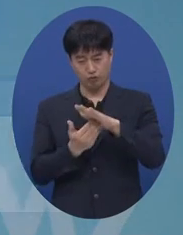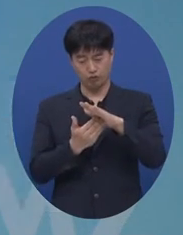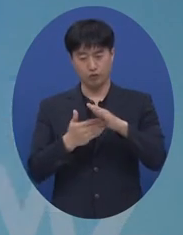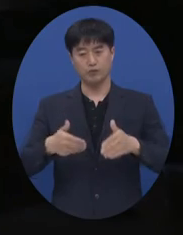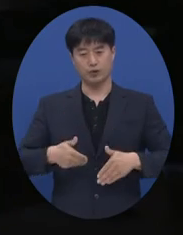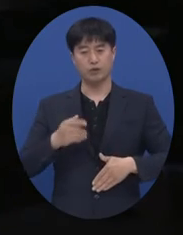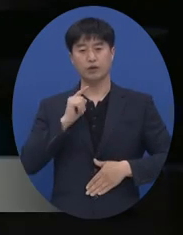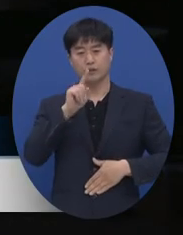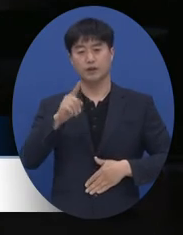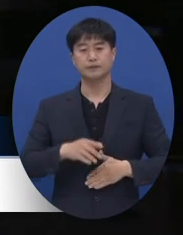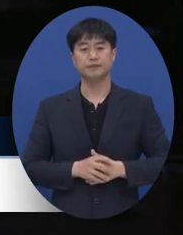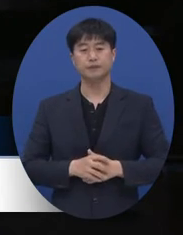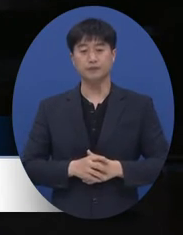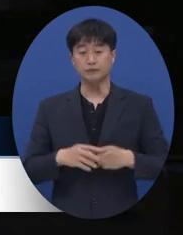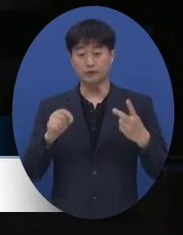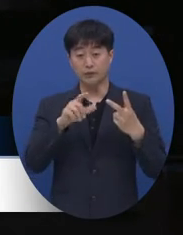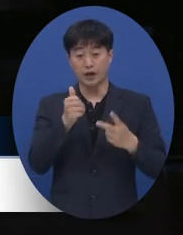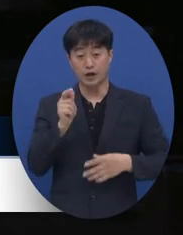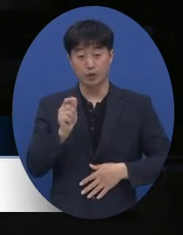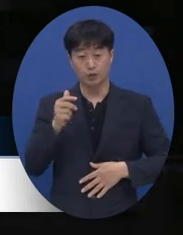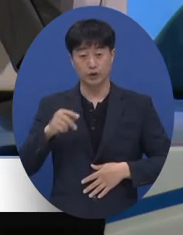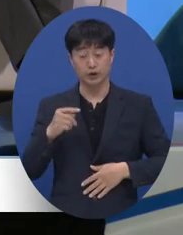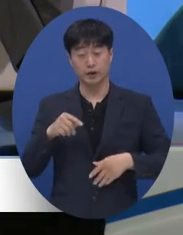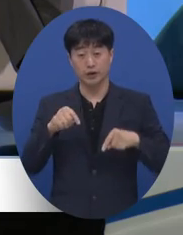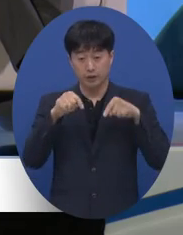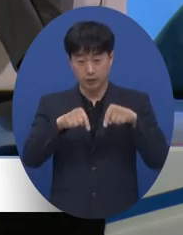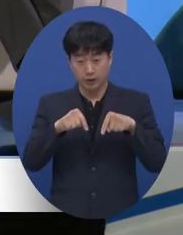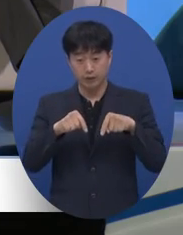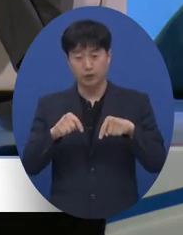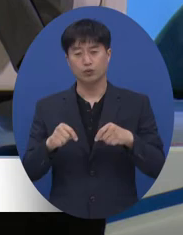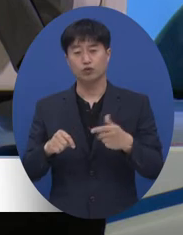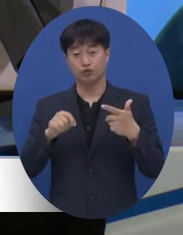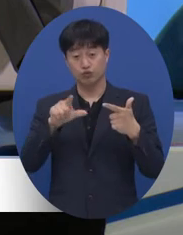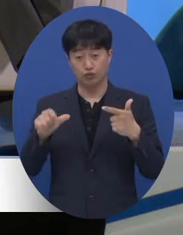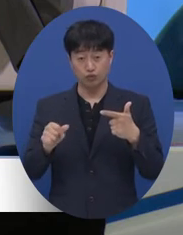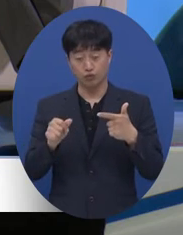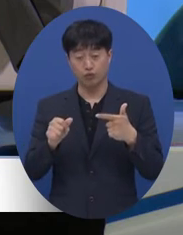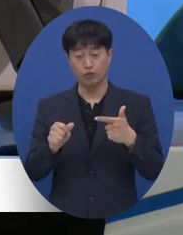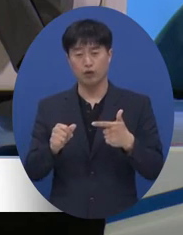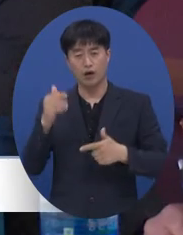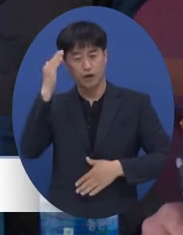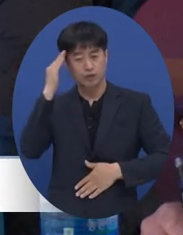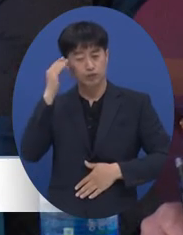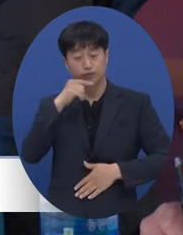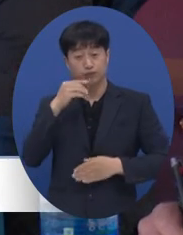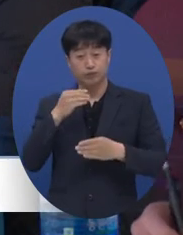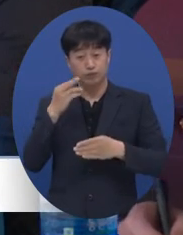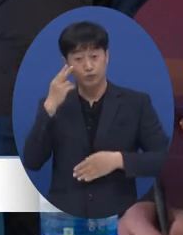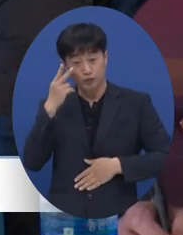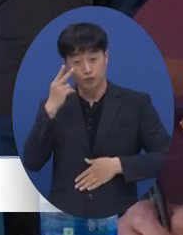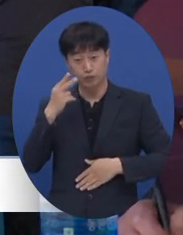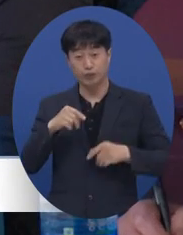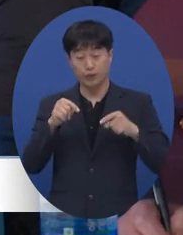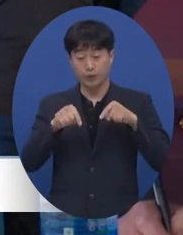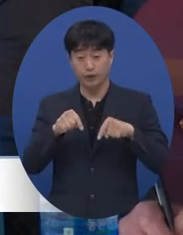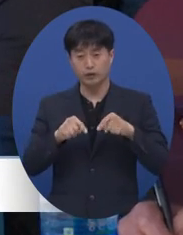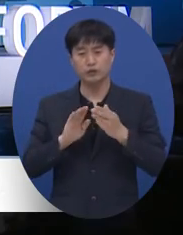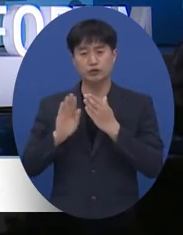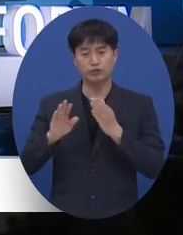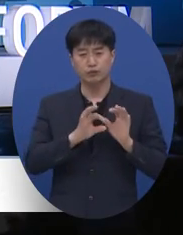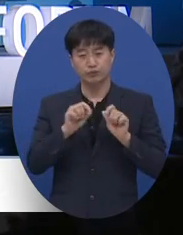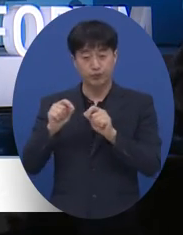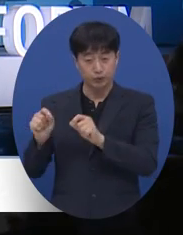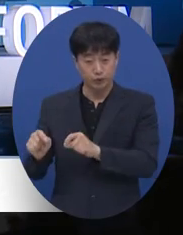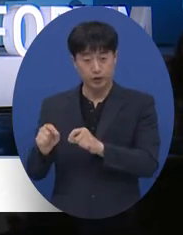이루어져야 된다. 지난 2월 하노이 북미정상회담과 6월 판문점 남북미정상회동 이후 교착된 한반도